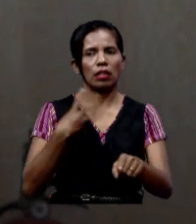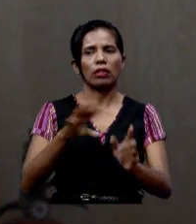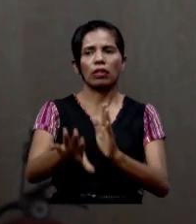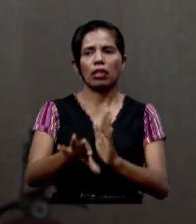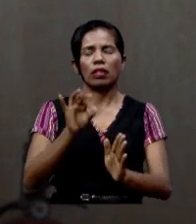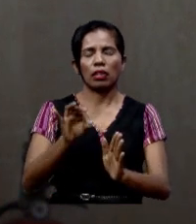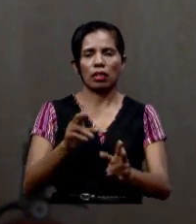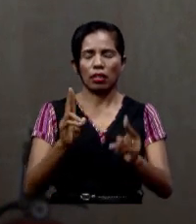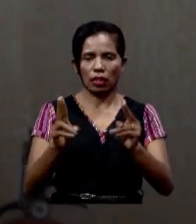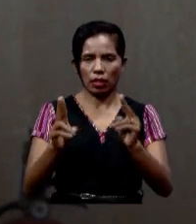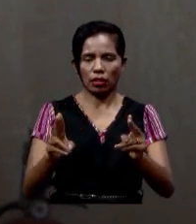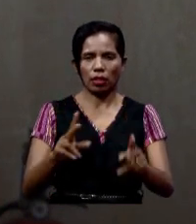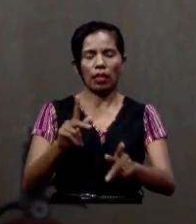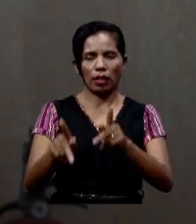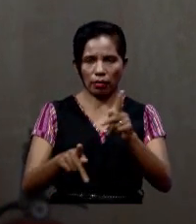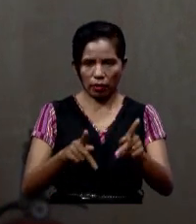lalai suspeitu nene